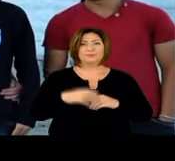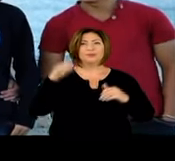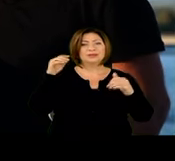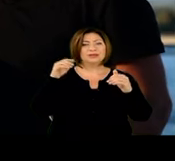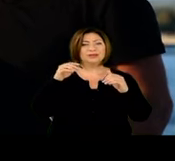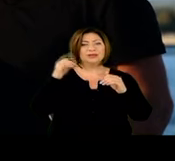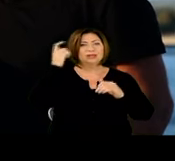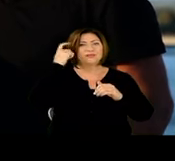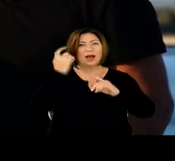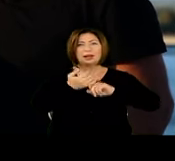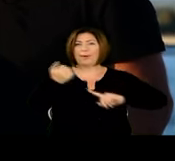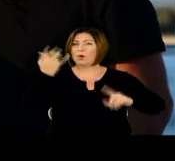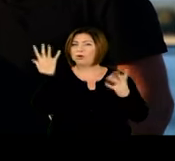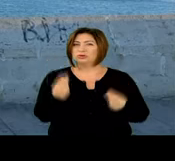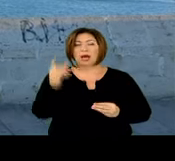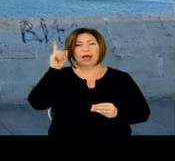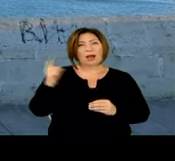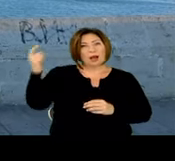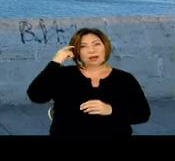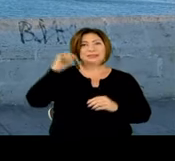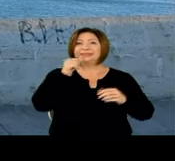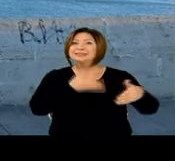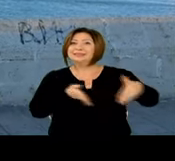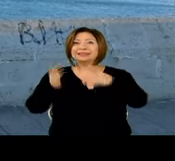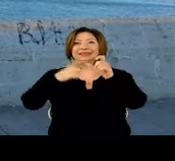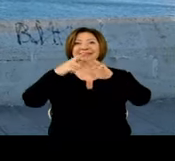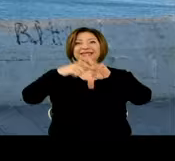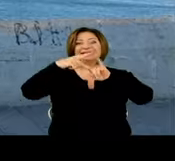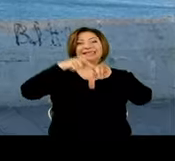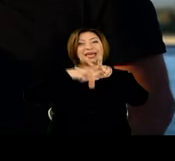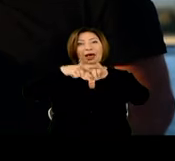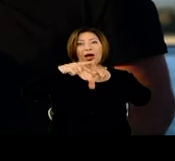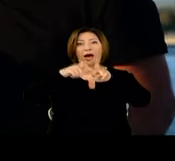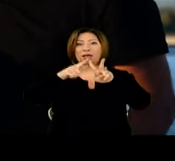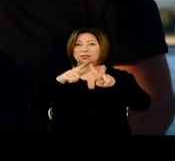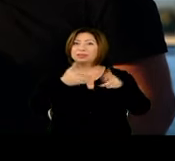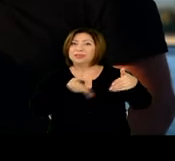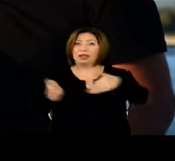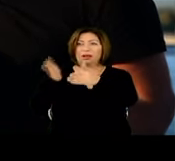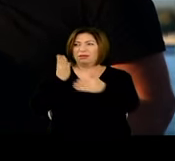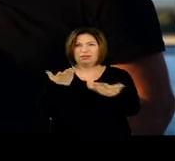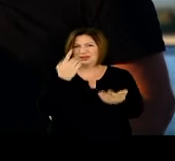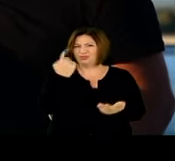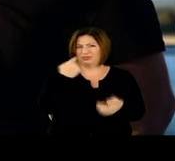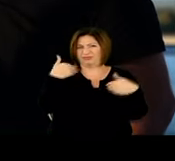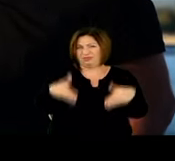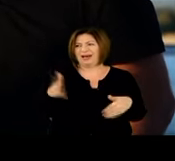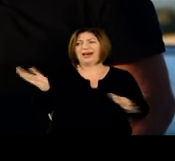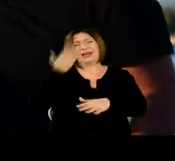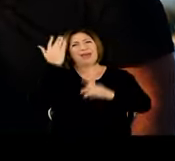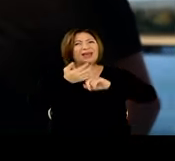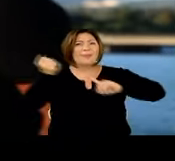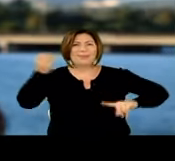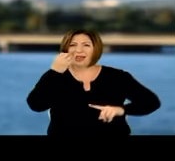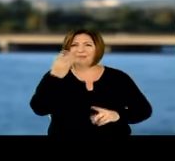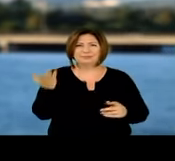kafa! Kafalar kebap olunca haliyle ilk durağımız Seyhan Nehri oldu. Seyhan Nehri mi? Hakikaten lan ne işimiz var bizim burada? Yürü gidelim kebap yiyelim